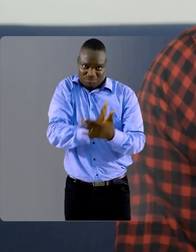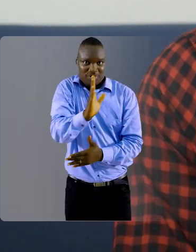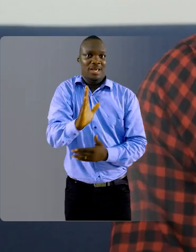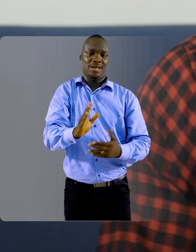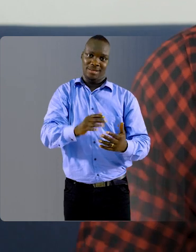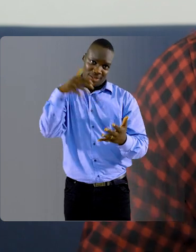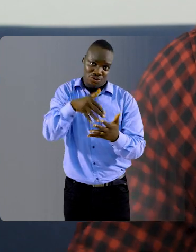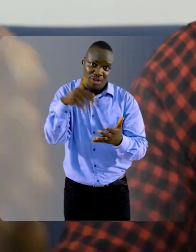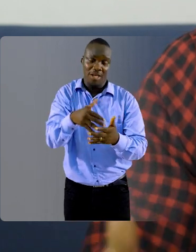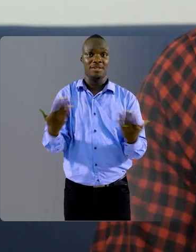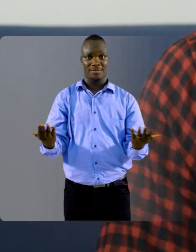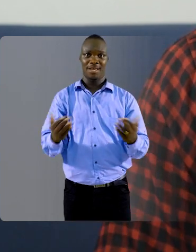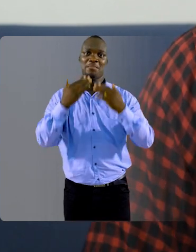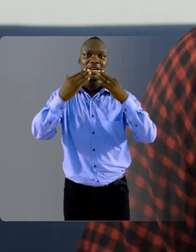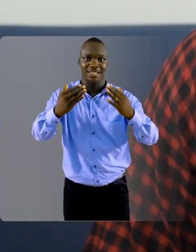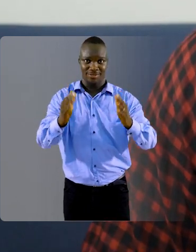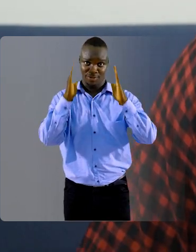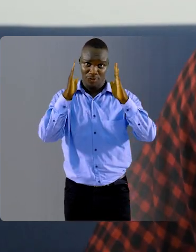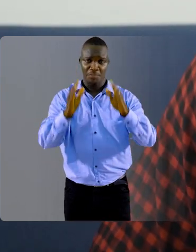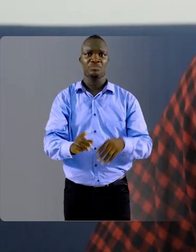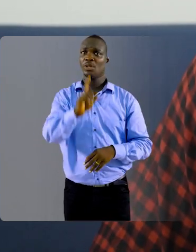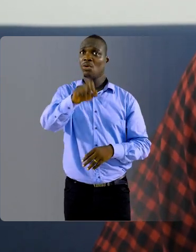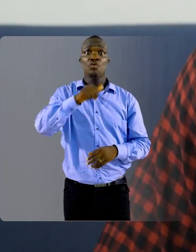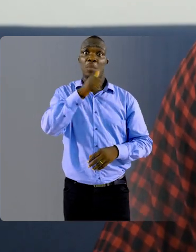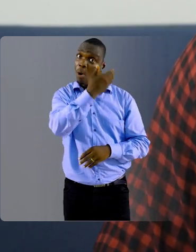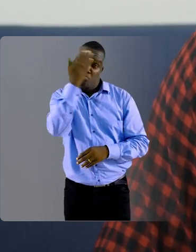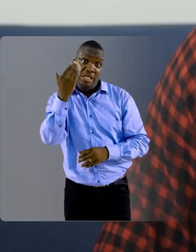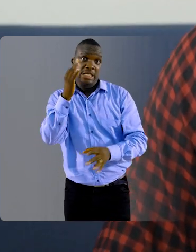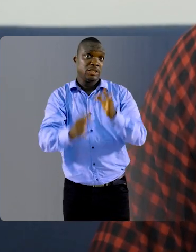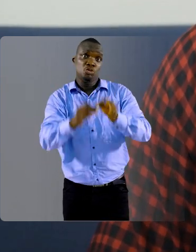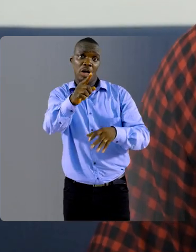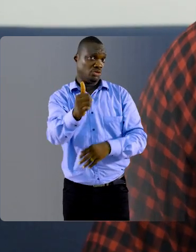suivi fidèlement mon école à la maison. Et n'oubliez pas, celui qui